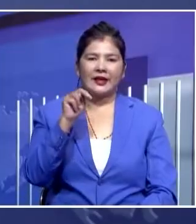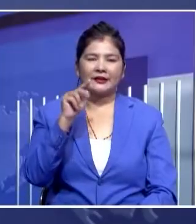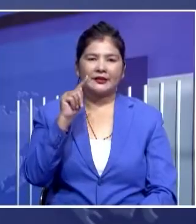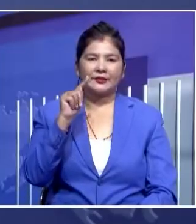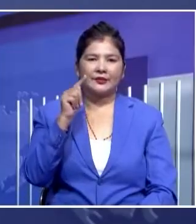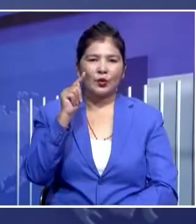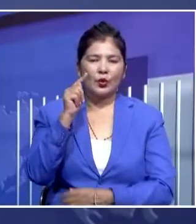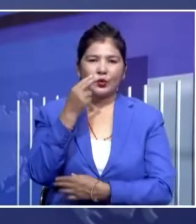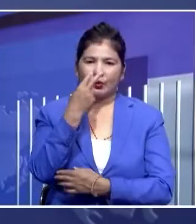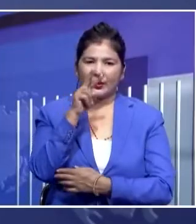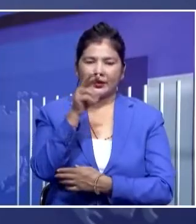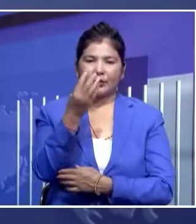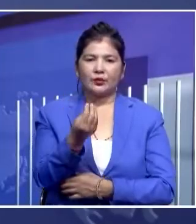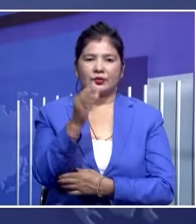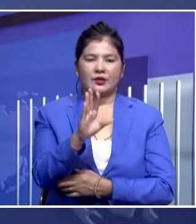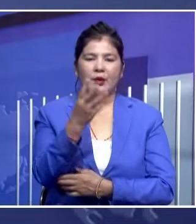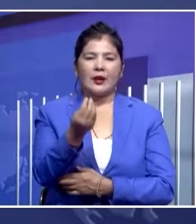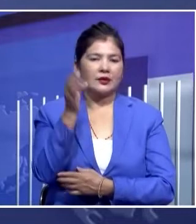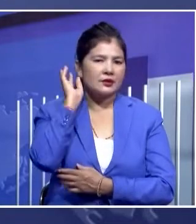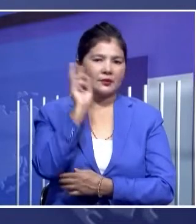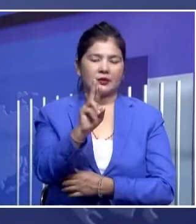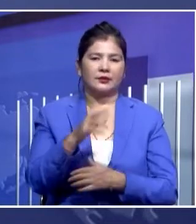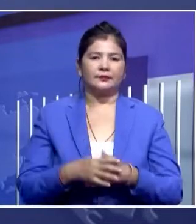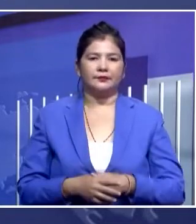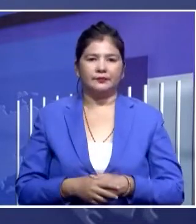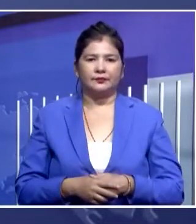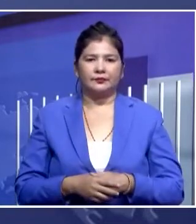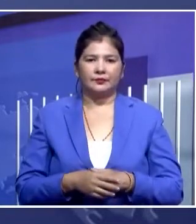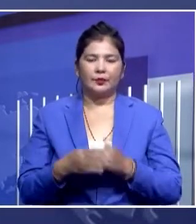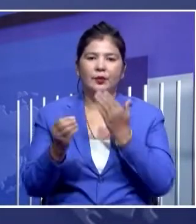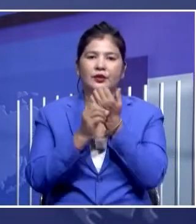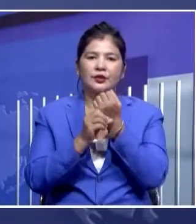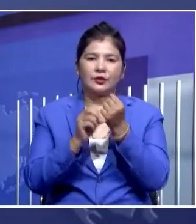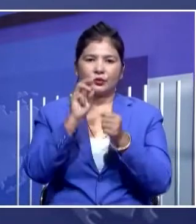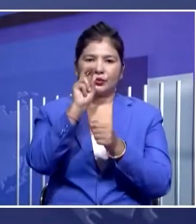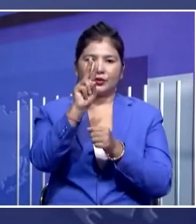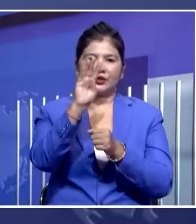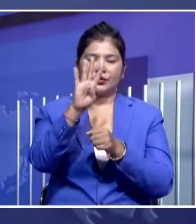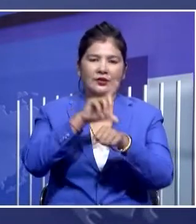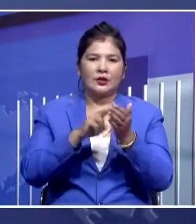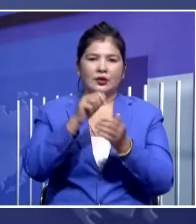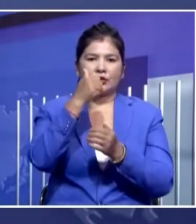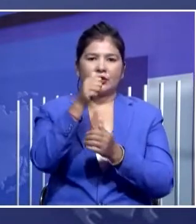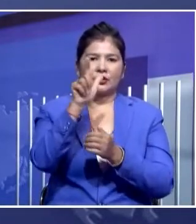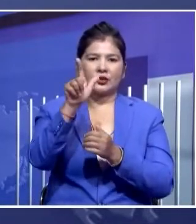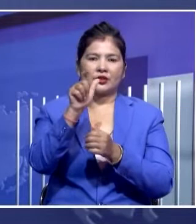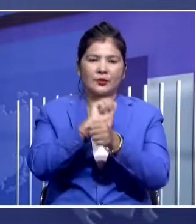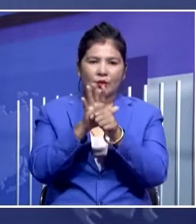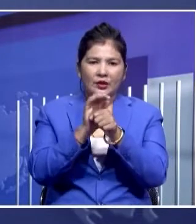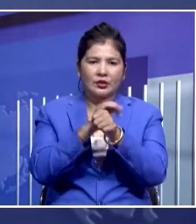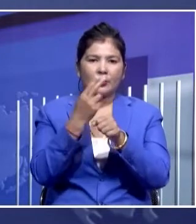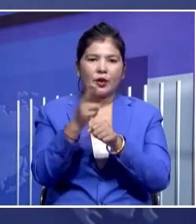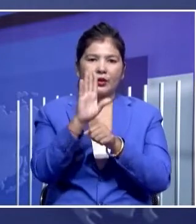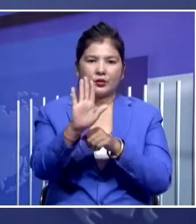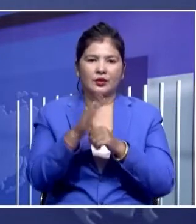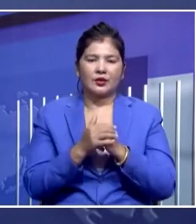तपाईँ एनटिभी कोहलपुर हेर्दै हुनुहुन्छ। अब बाँकी समाचार। पछिल्लो 24 घण्टामा थप 76 जनामा कोरोना संक्रमण